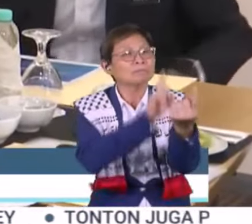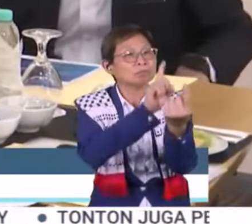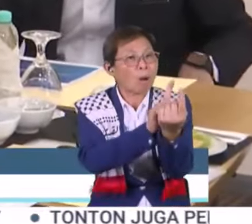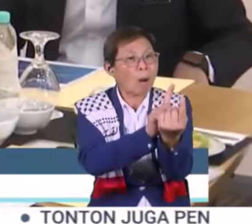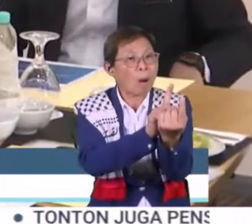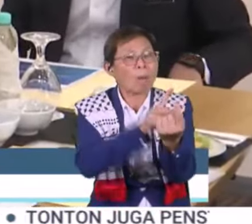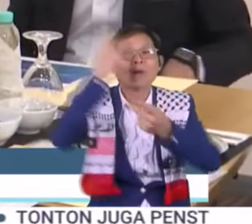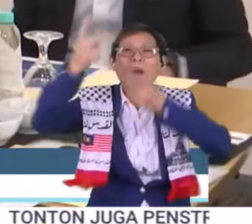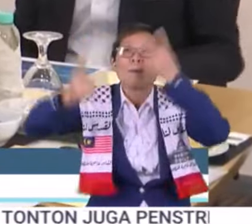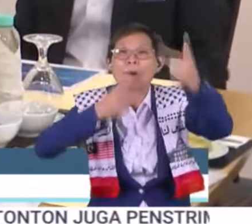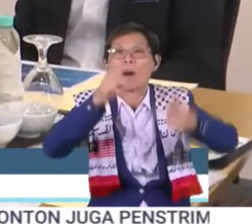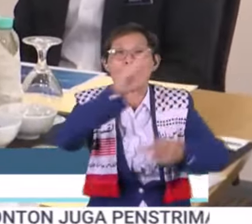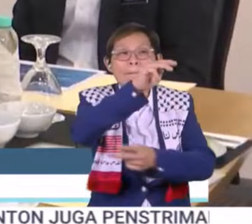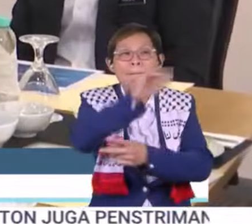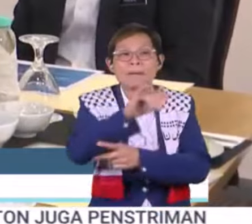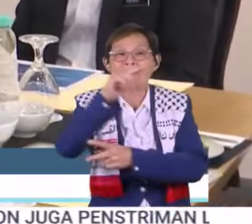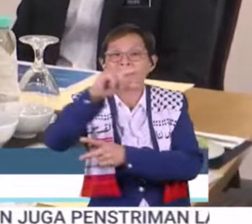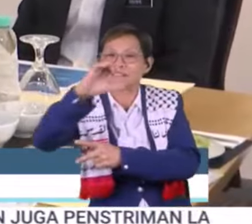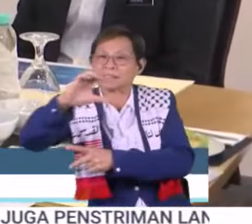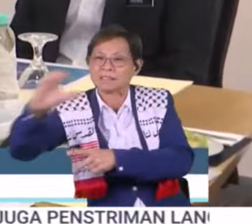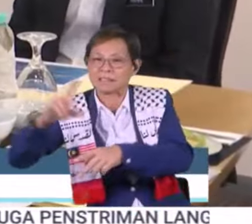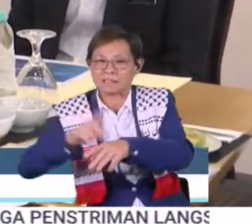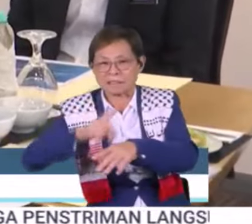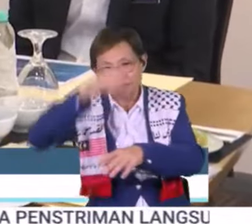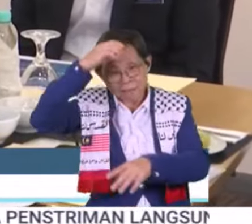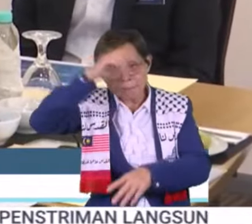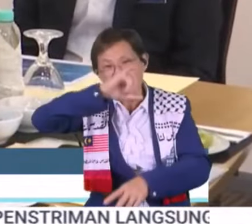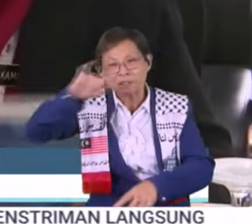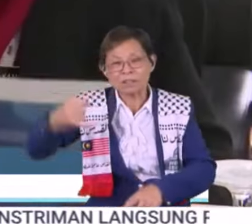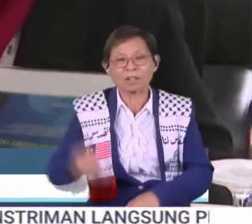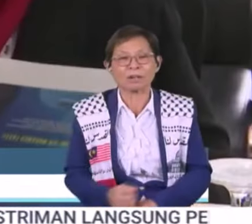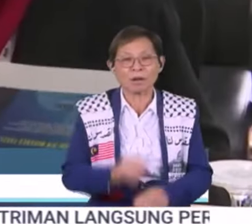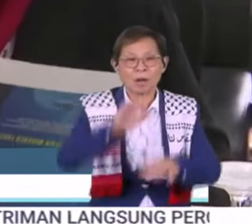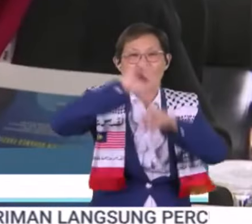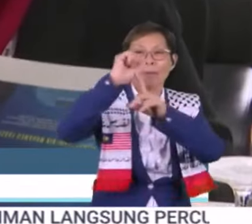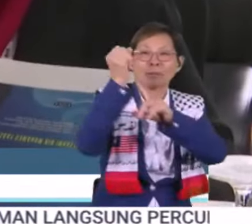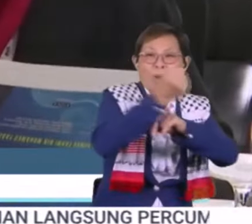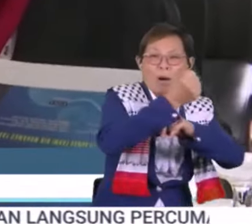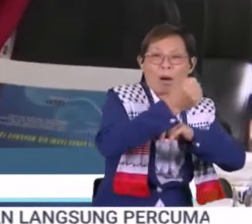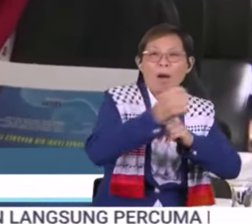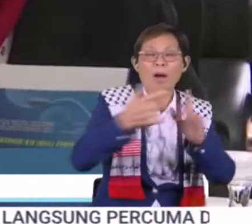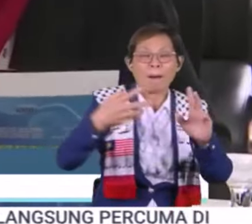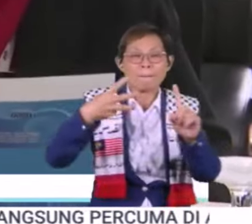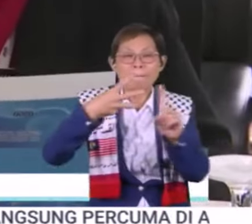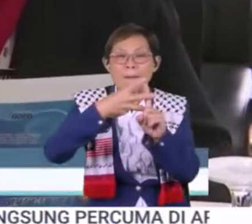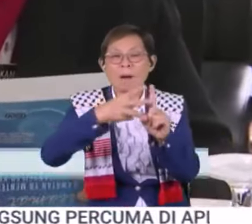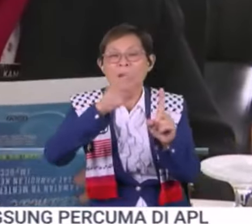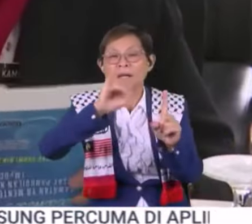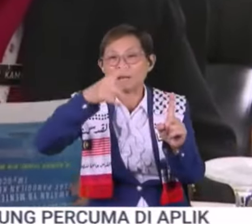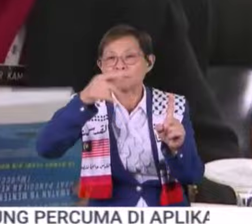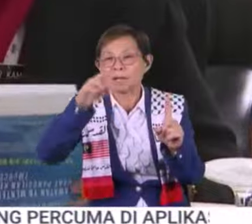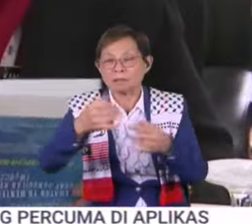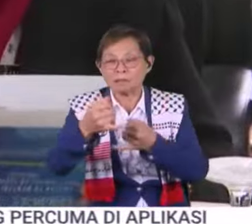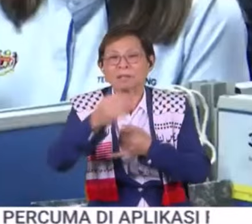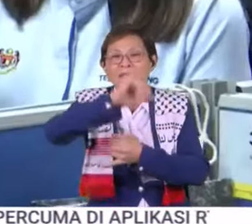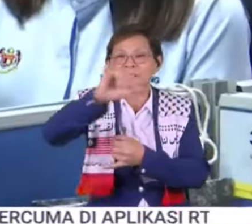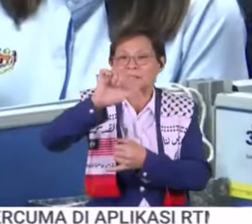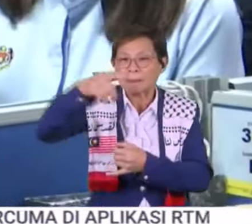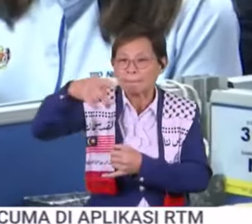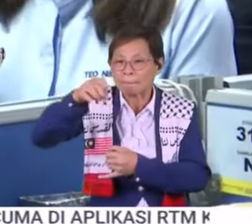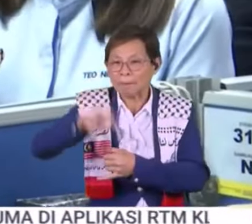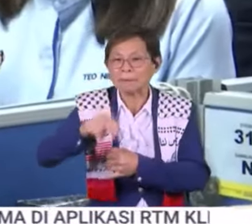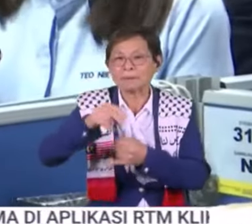ditemui selepas melawat MyGCC di Cyberjaya. Pertubuhan bernama IPTAR, Jabatan Penerangan,